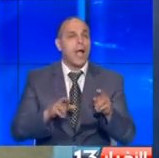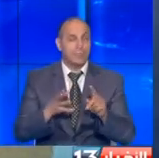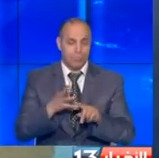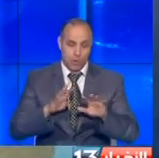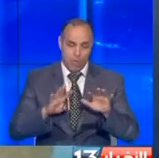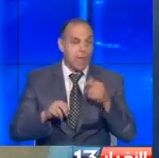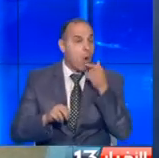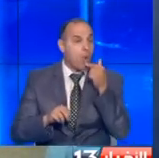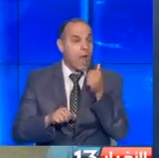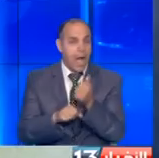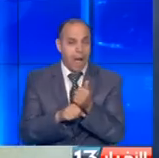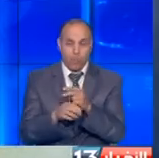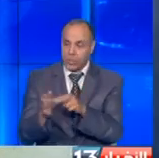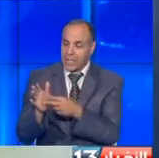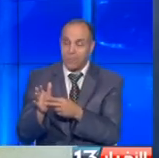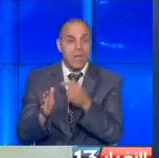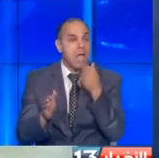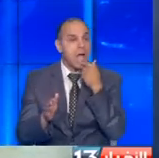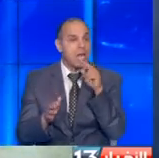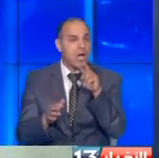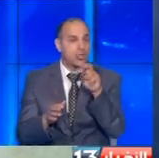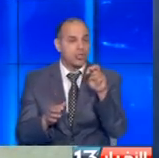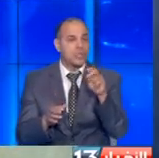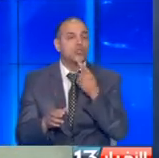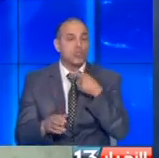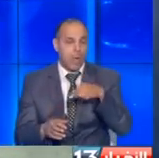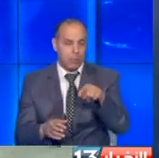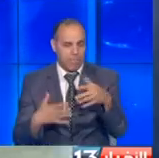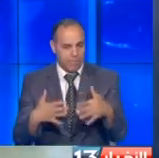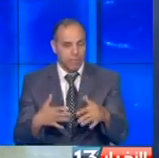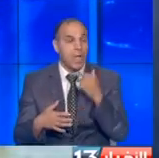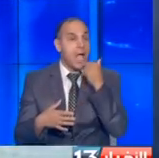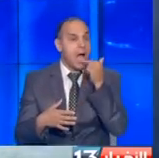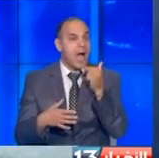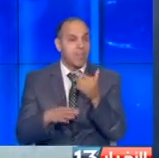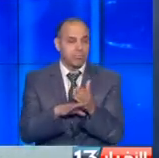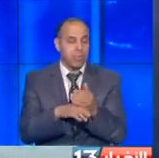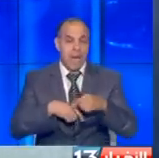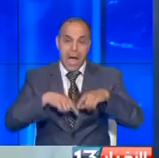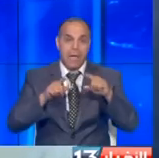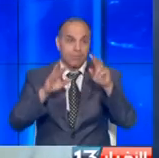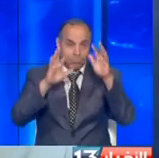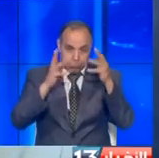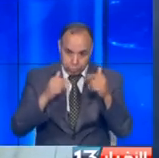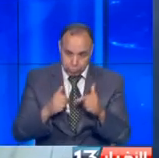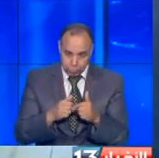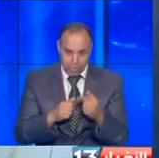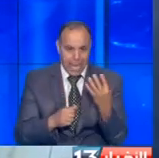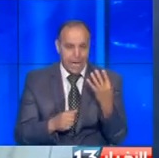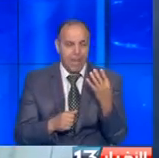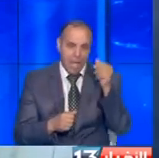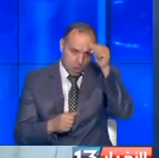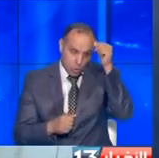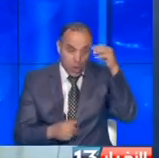التعليم الأساسي العام والتقني إلى 20 من شهر جوان الجاري، على أن يتم الإعلان عن النتائج في